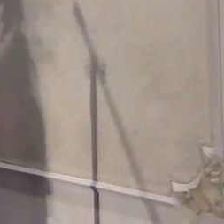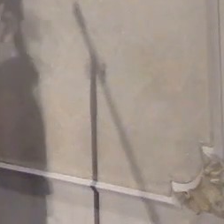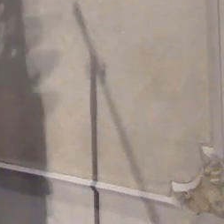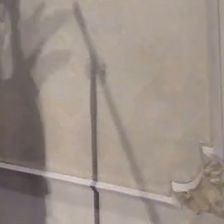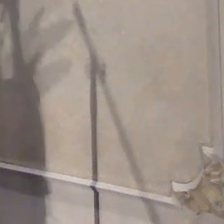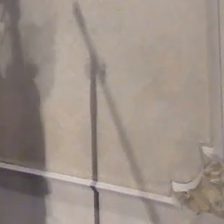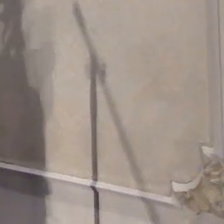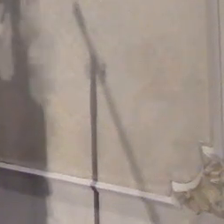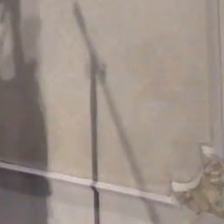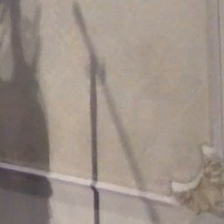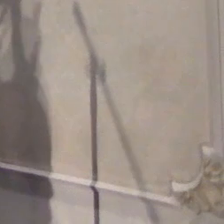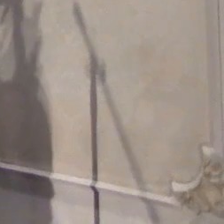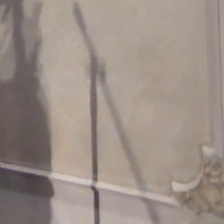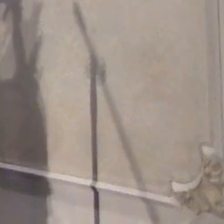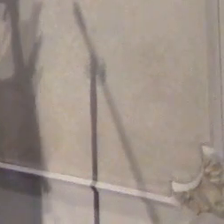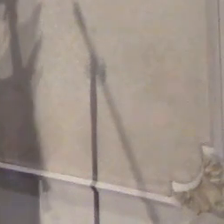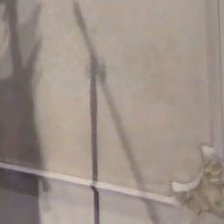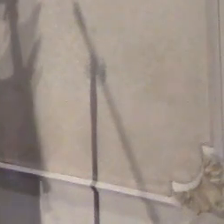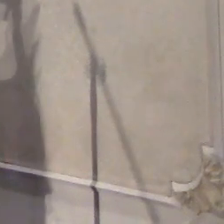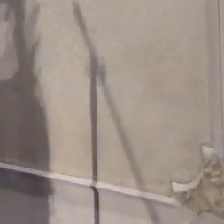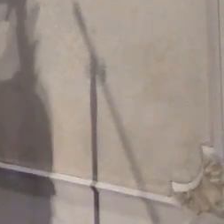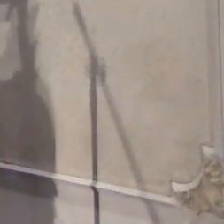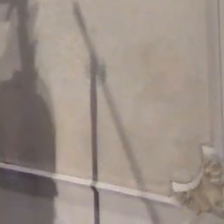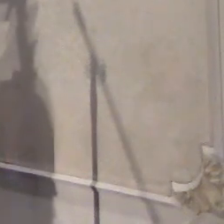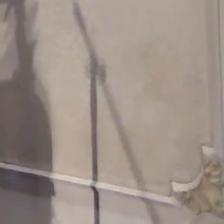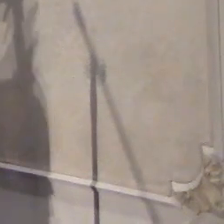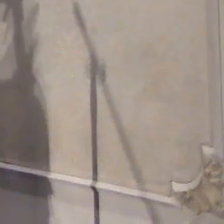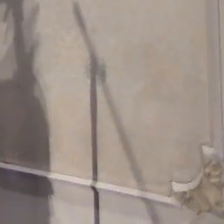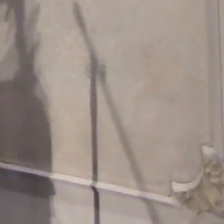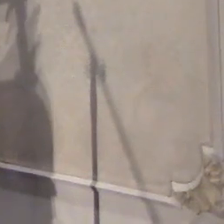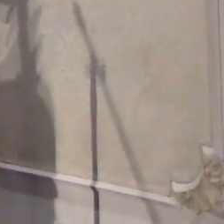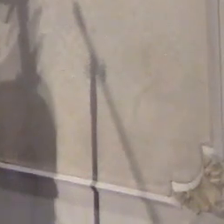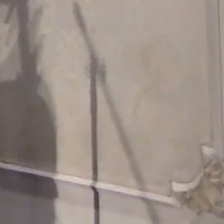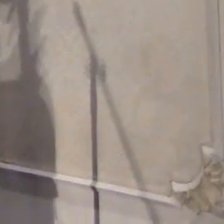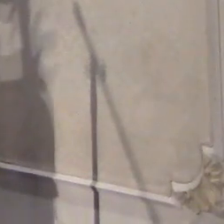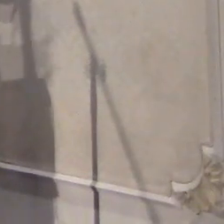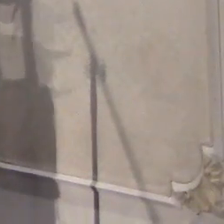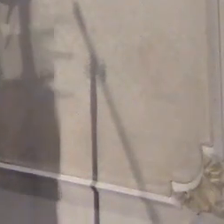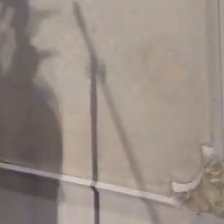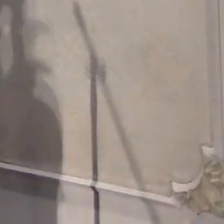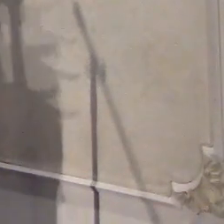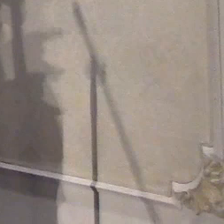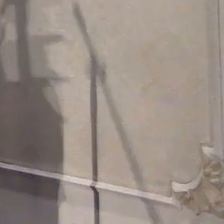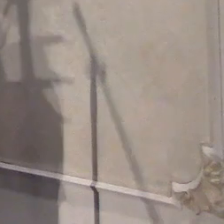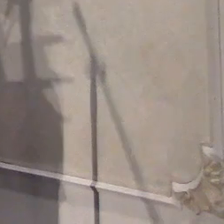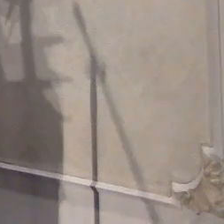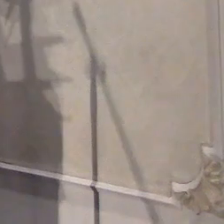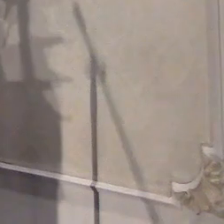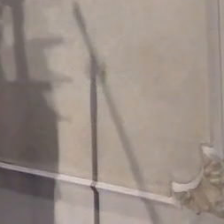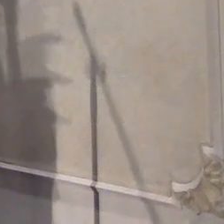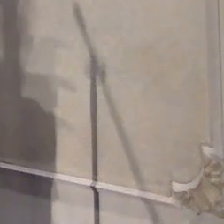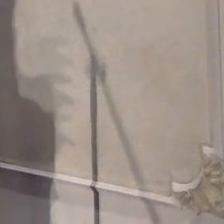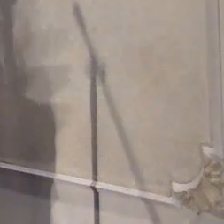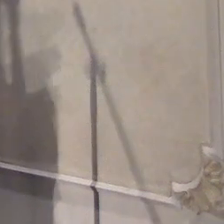novecento e mi sembra anche che le tinte di questo brano siano abbastanza in linea con con gli